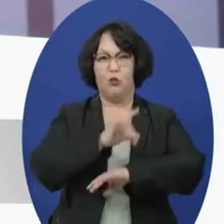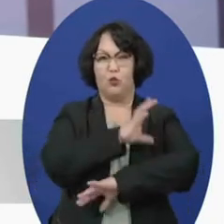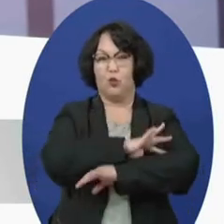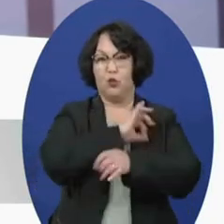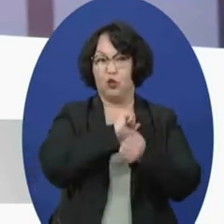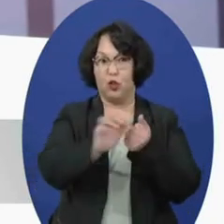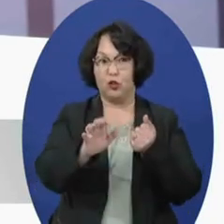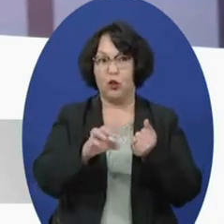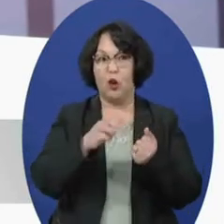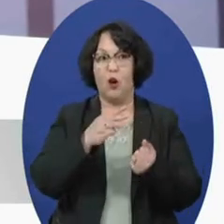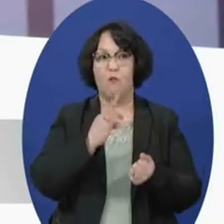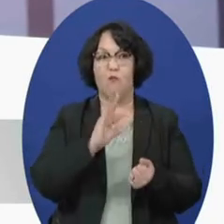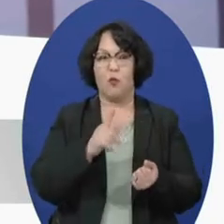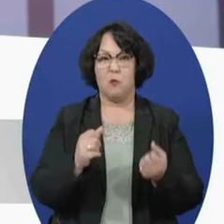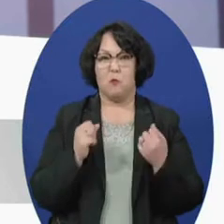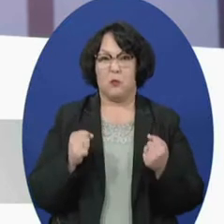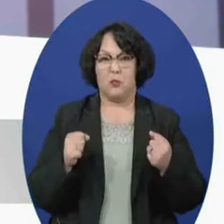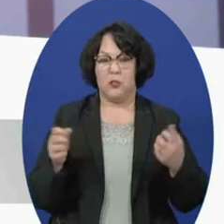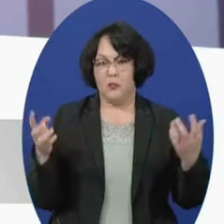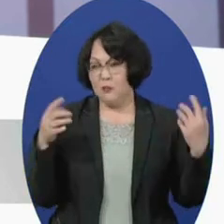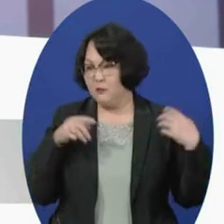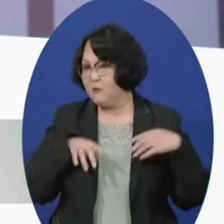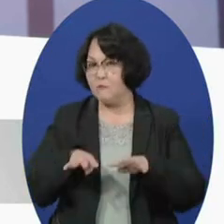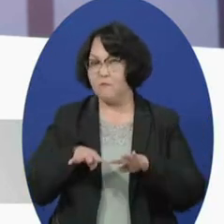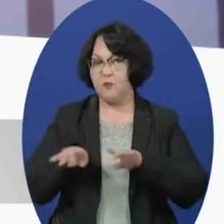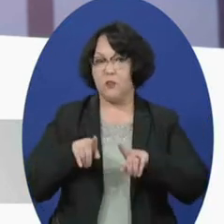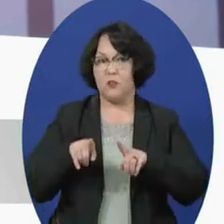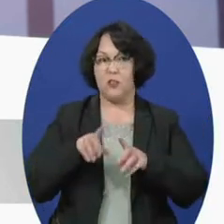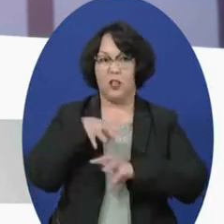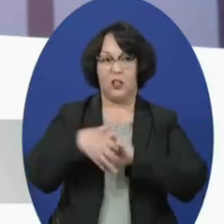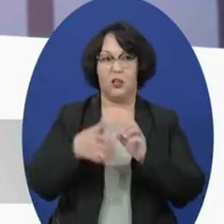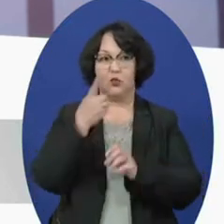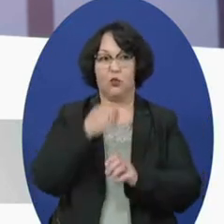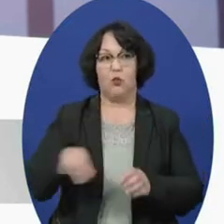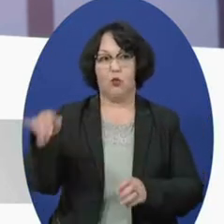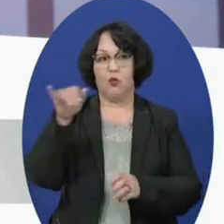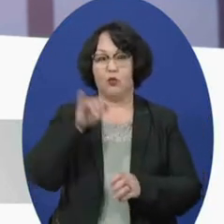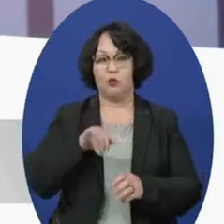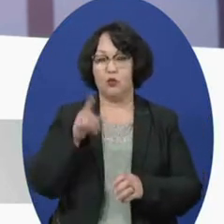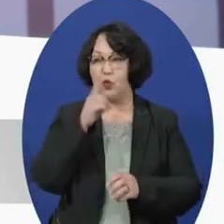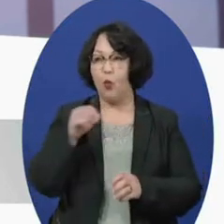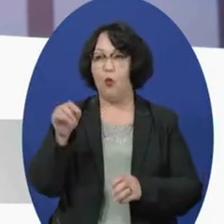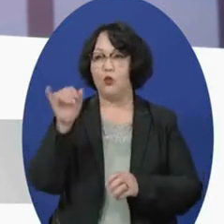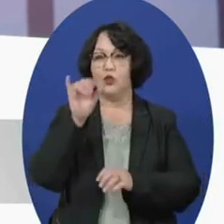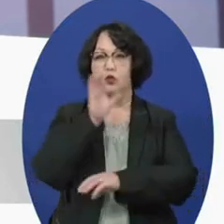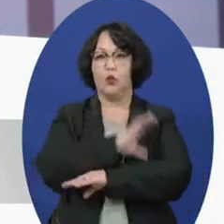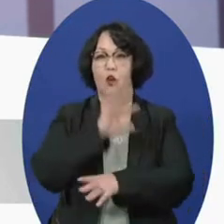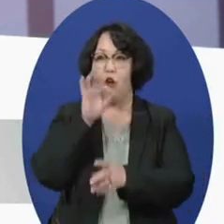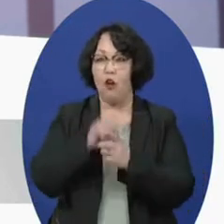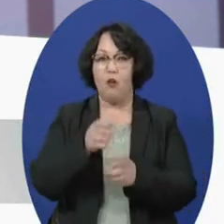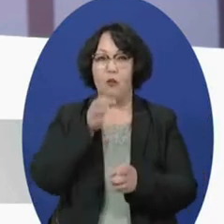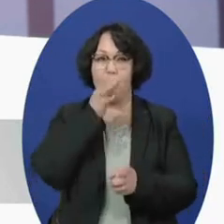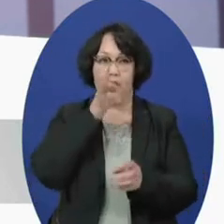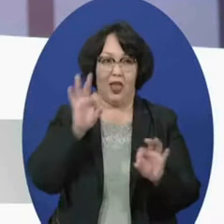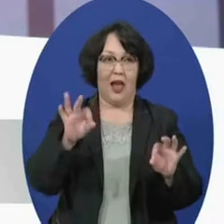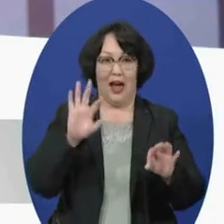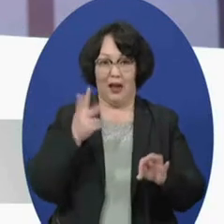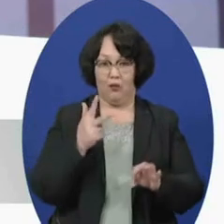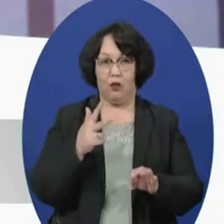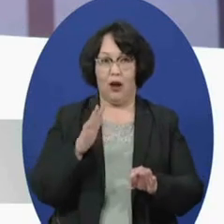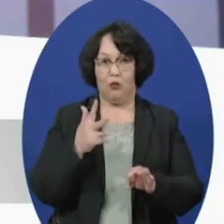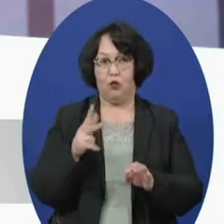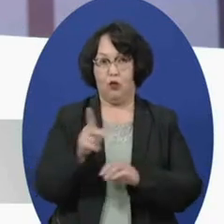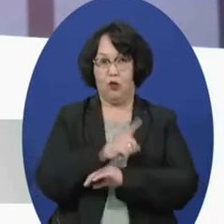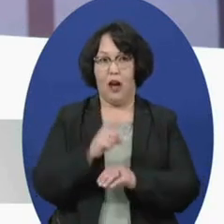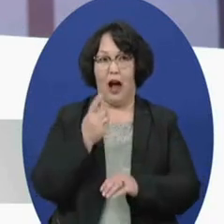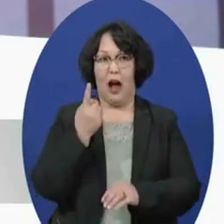мундаг залуучуудтай өрсөлдөө дэлхийн 100 сургууль руу явна гэж жоох надаа хүндрэлтэй байхгүй. Тэрний оронд би ядаж 13 дугаар хорооноос шилдэгэн байвал